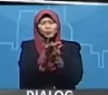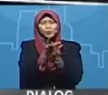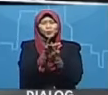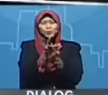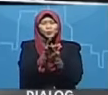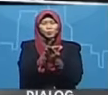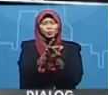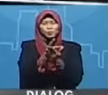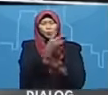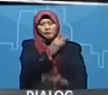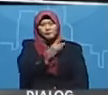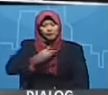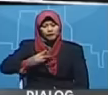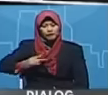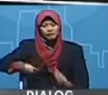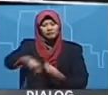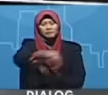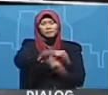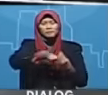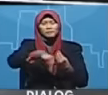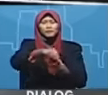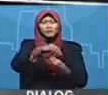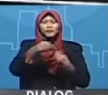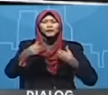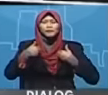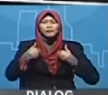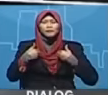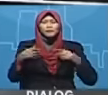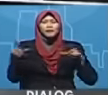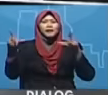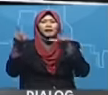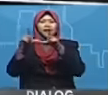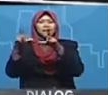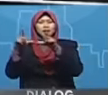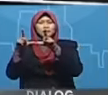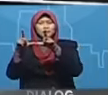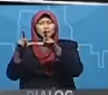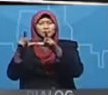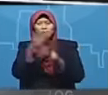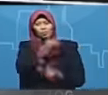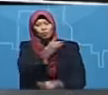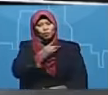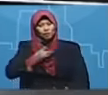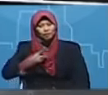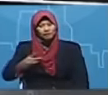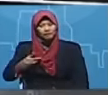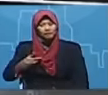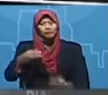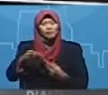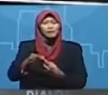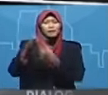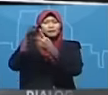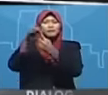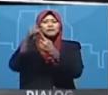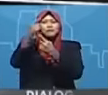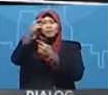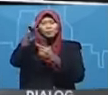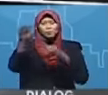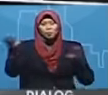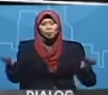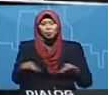umrah. Kita nak melaksanakan satu sub-license umrah. Khusus untuk agensi-agensi yang akan melaksanakan